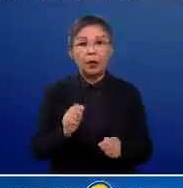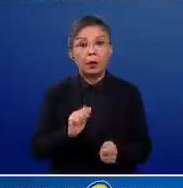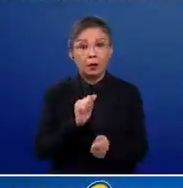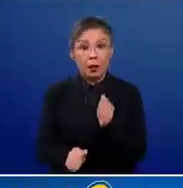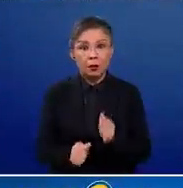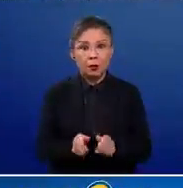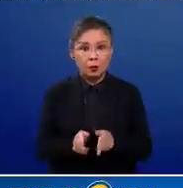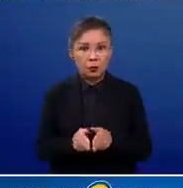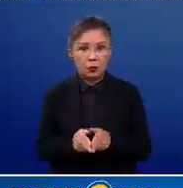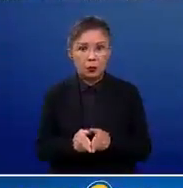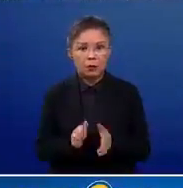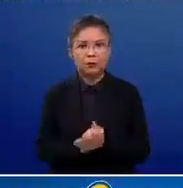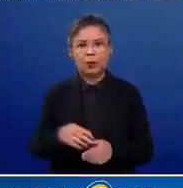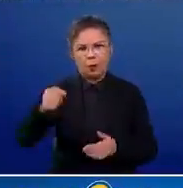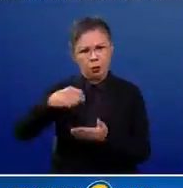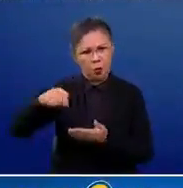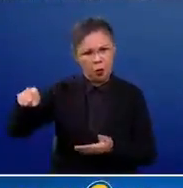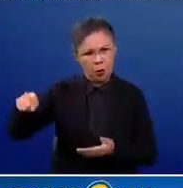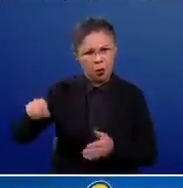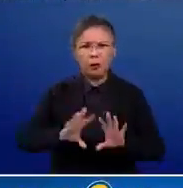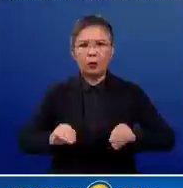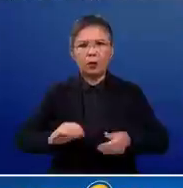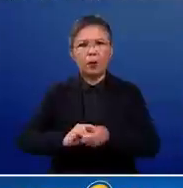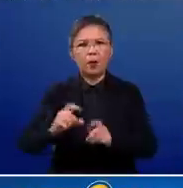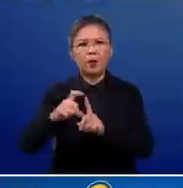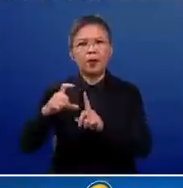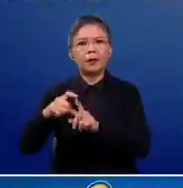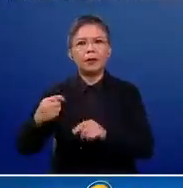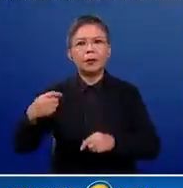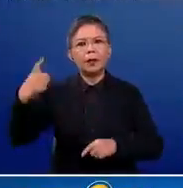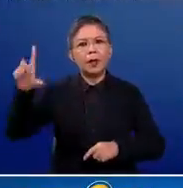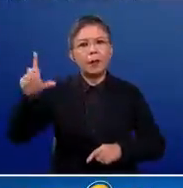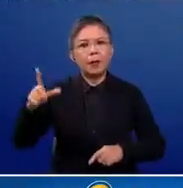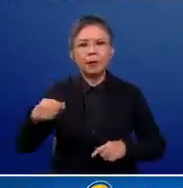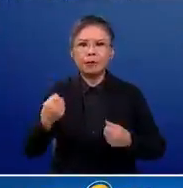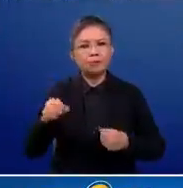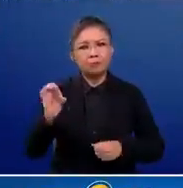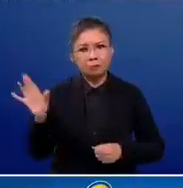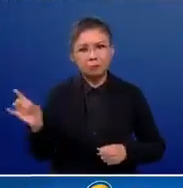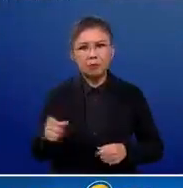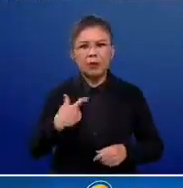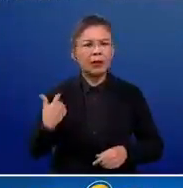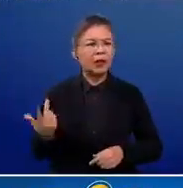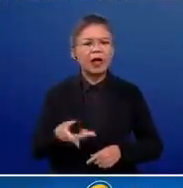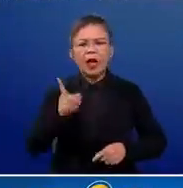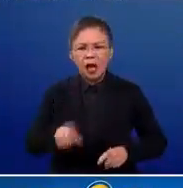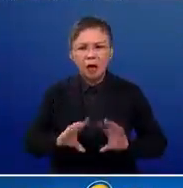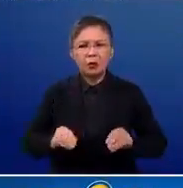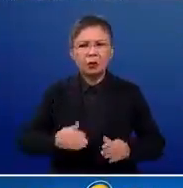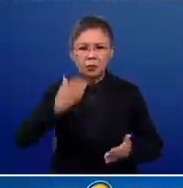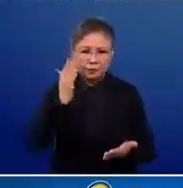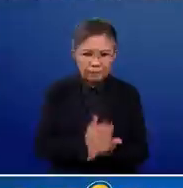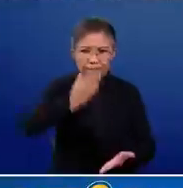di sekolah dengan kerja sama dinasdinas kait Kita juga harus secara